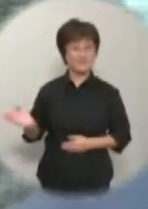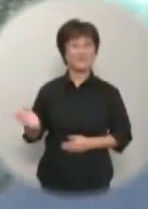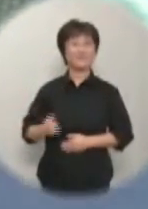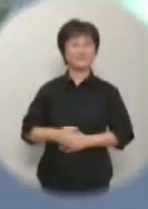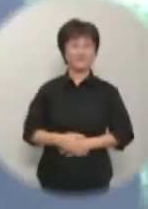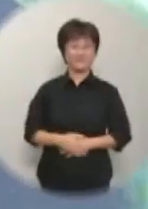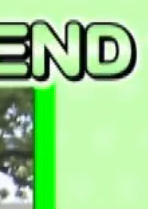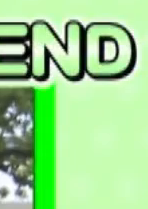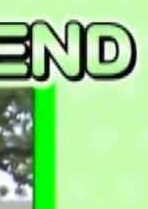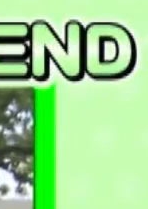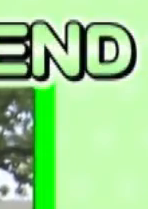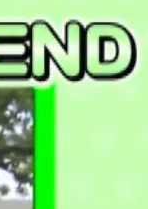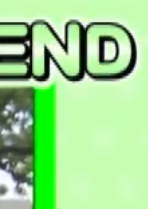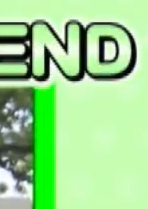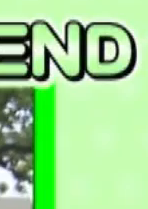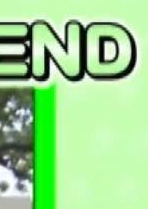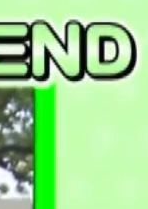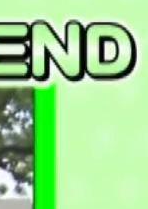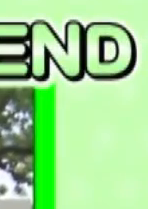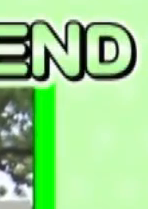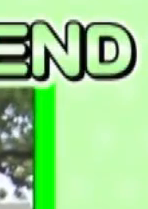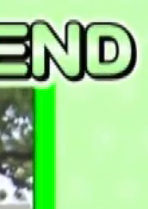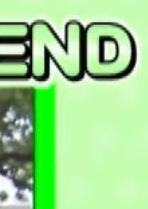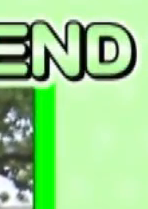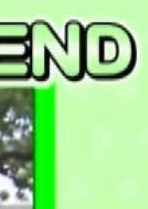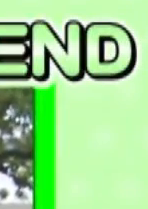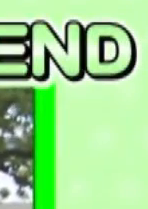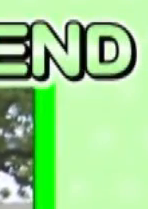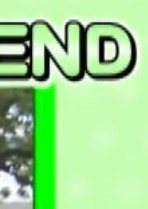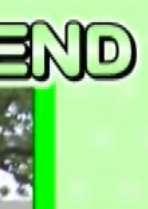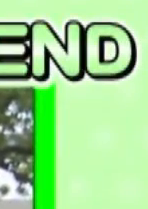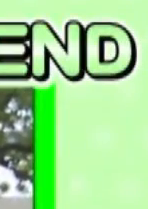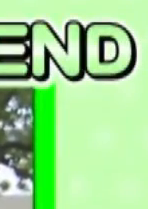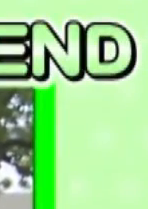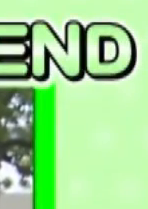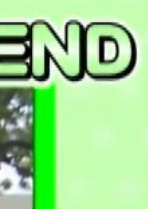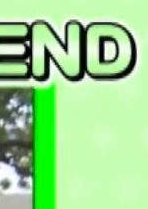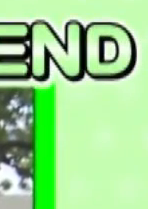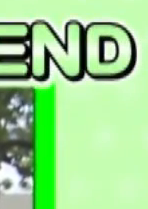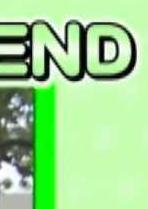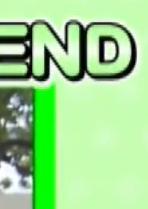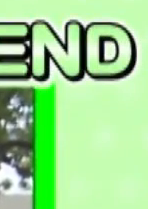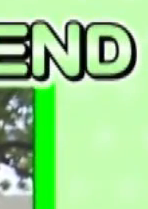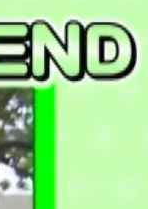検索。 ブログにもアクセスしてね。 プレゼントもあるよ。